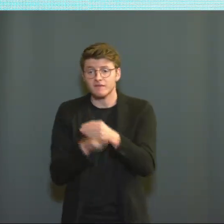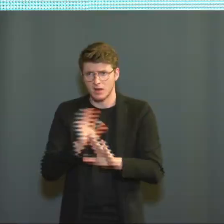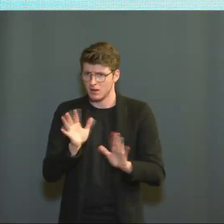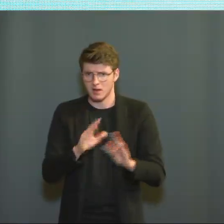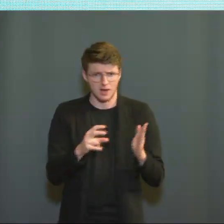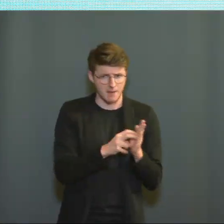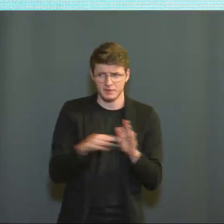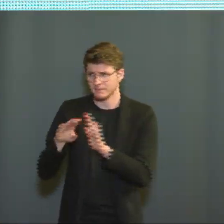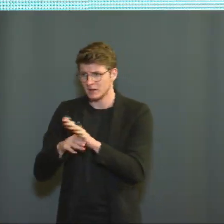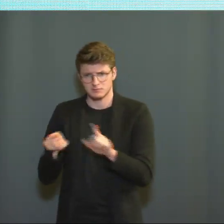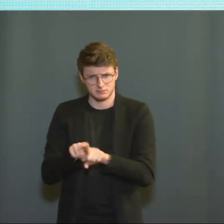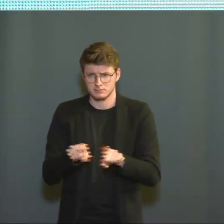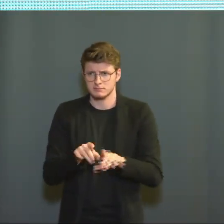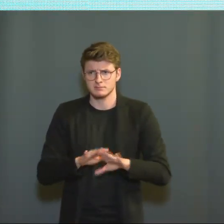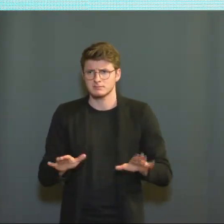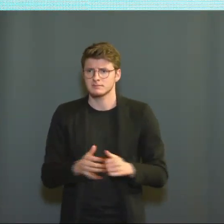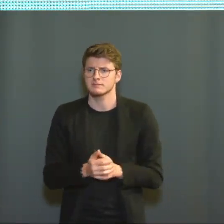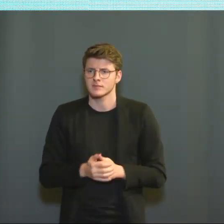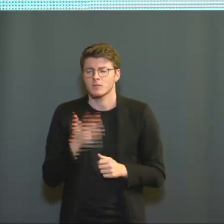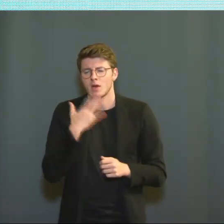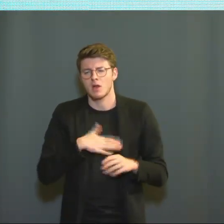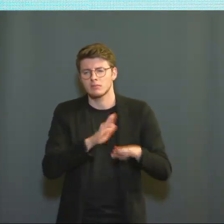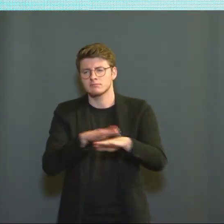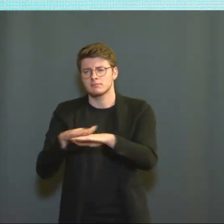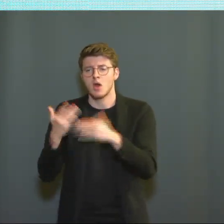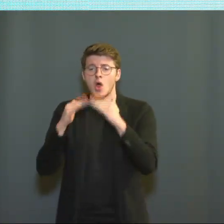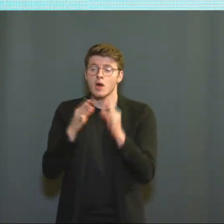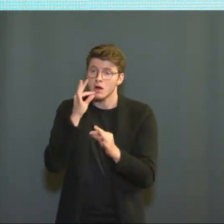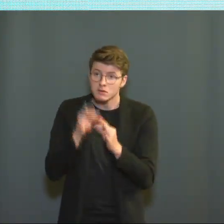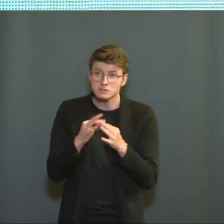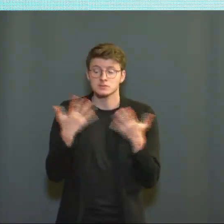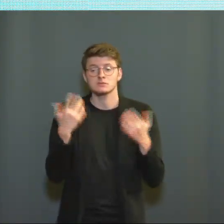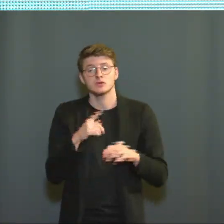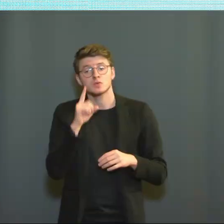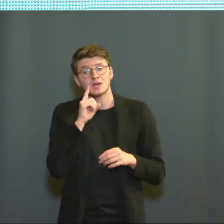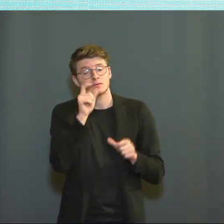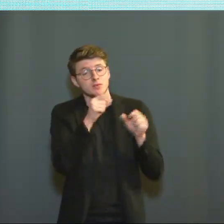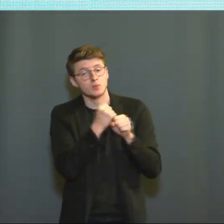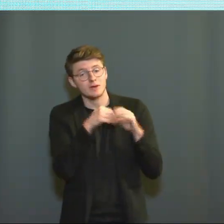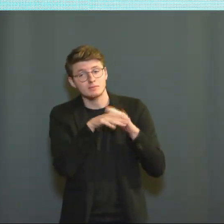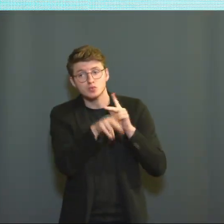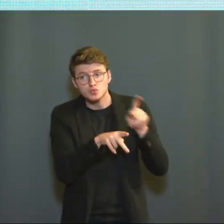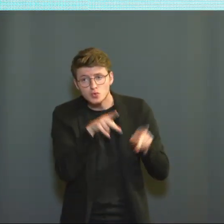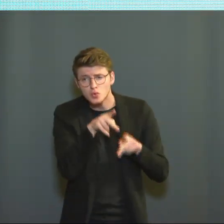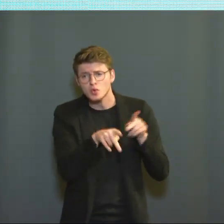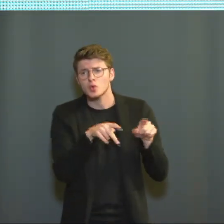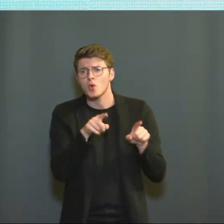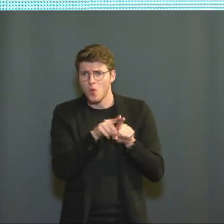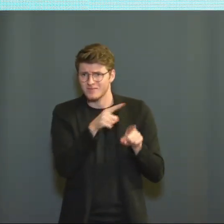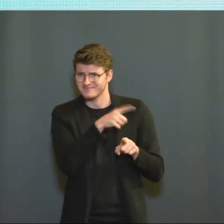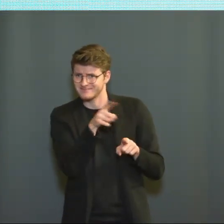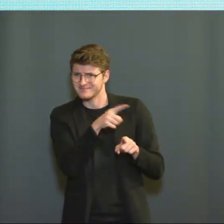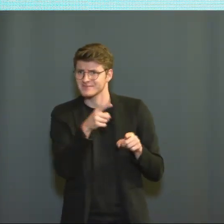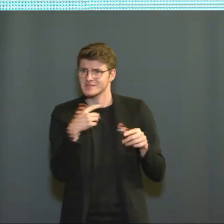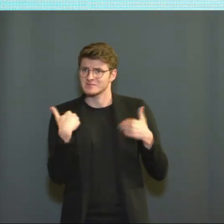Ik wil hierbij ook een oproep doen naar de huisartsen en de zorgverleners om de code van de app ook op te vragen bij de